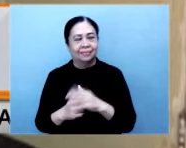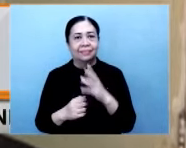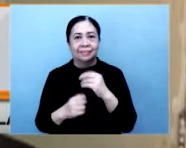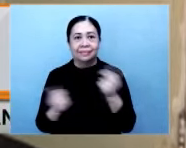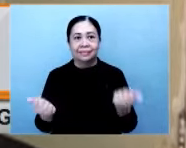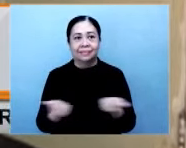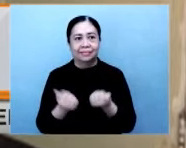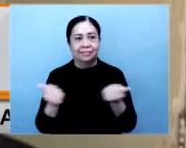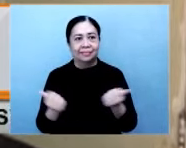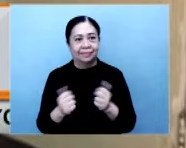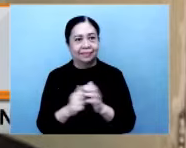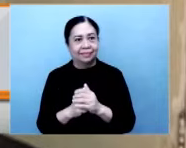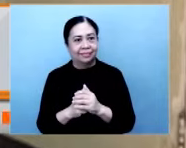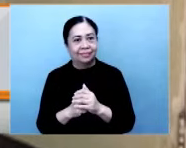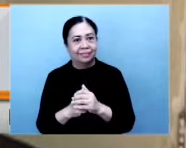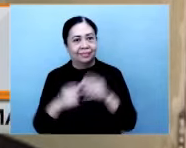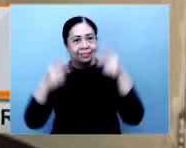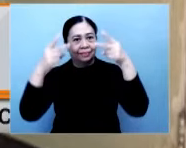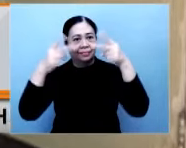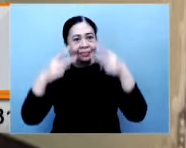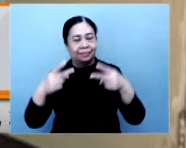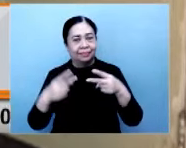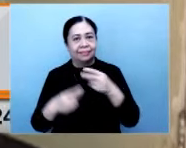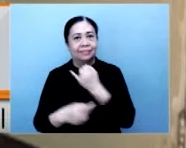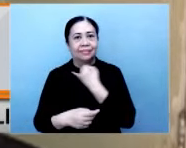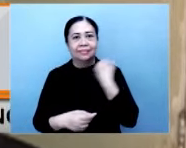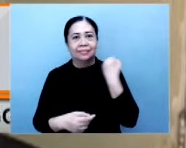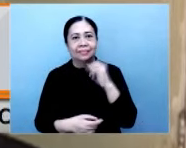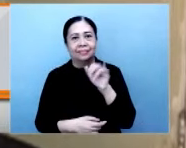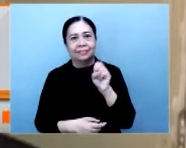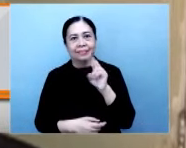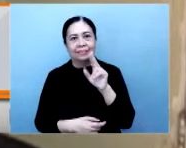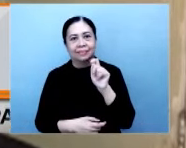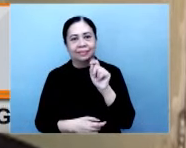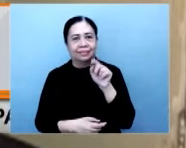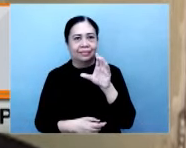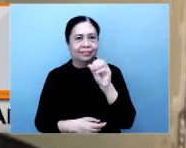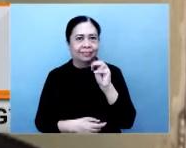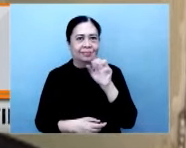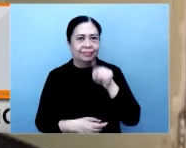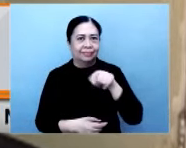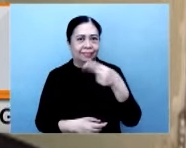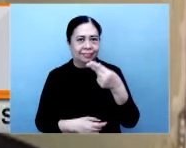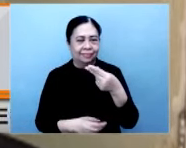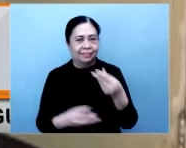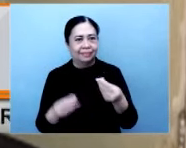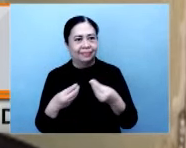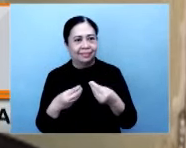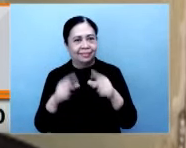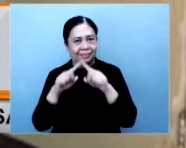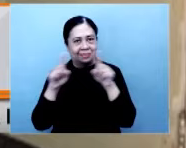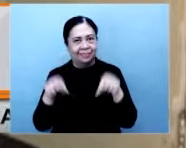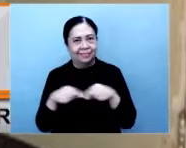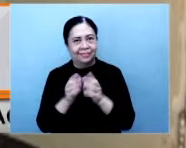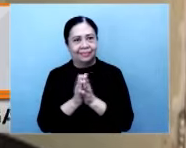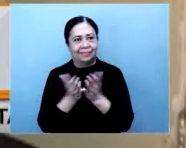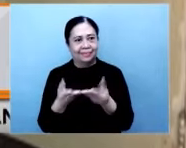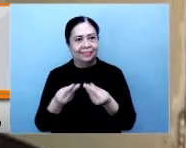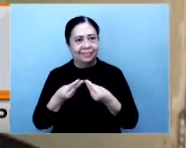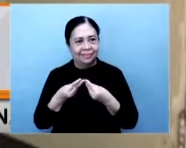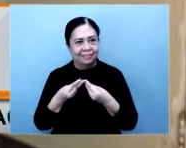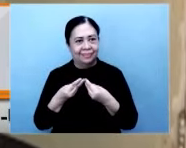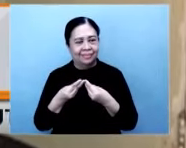ito sa isang website na jesscom.ph. Okay, so syempre dahil binigyan tayo ng copy ni Sir Romar, hindi pwedeng hindi niya